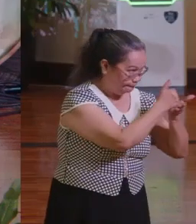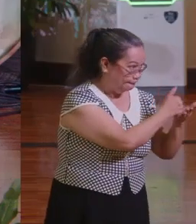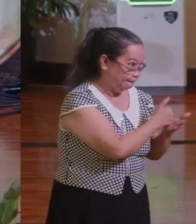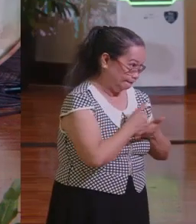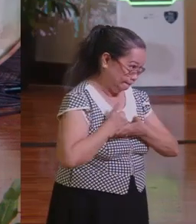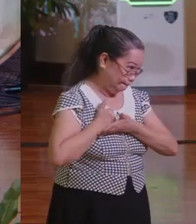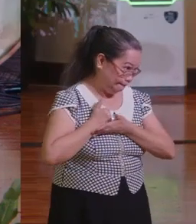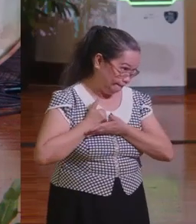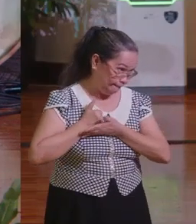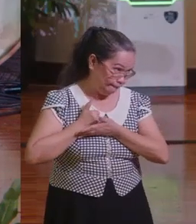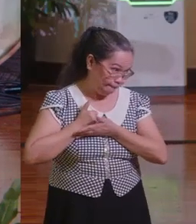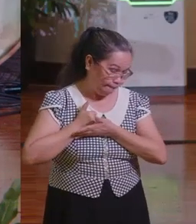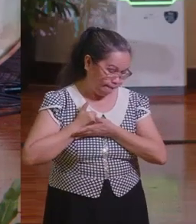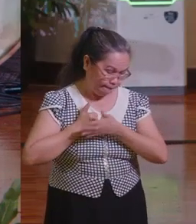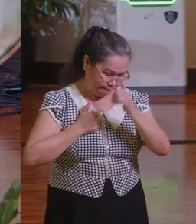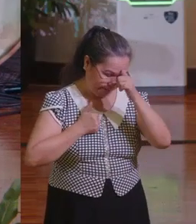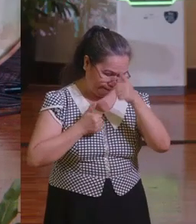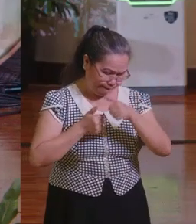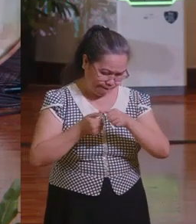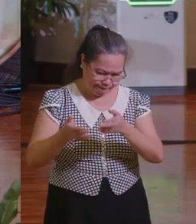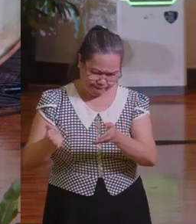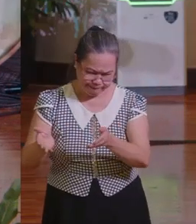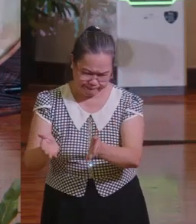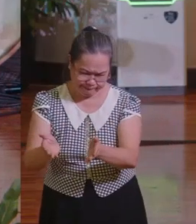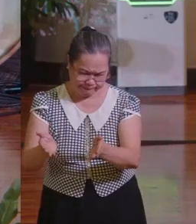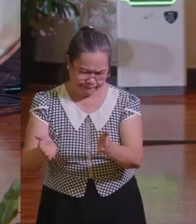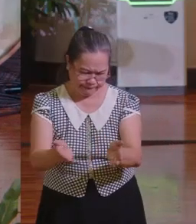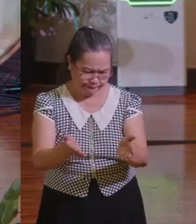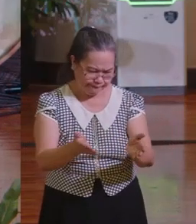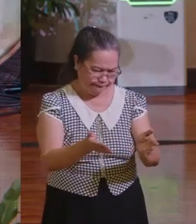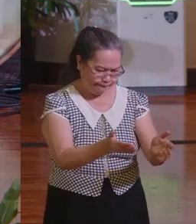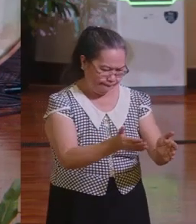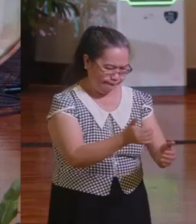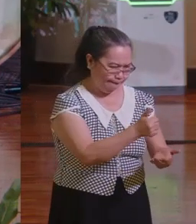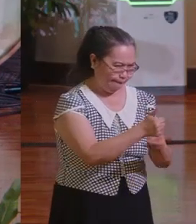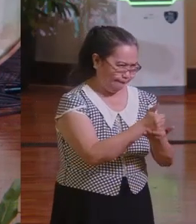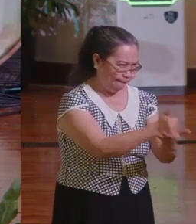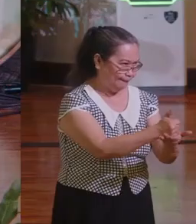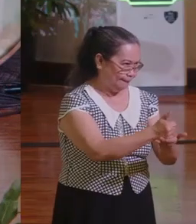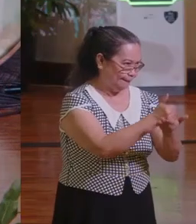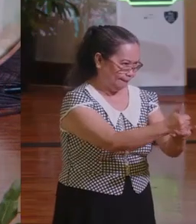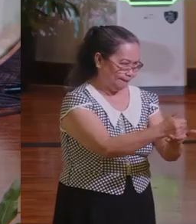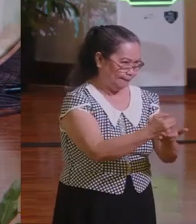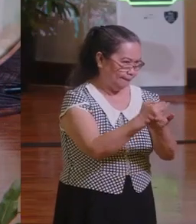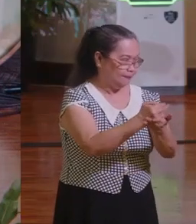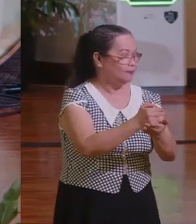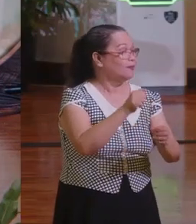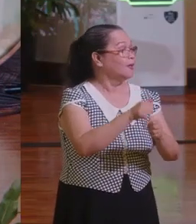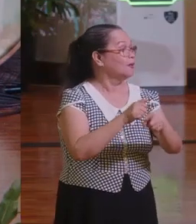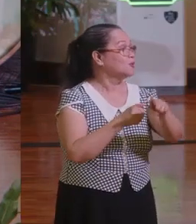kailangan mag-alalayan, no? Alalayan po natin ang bawat isa para